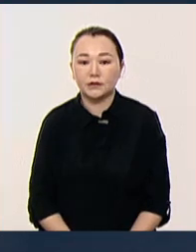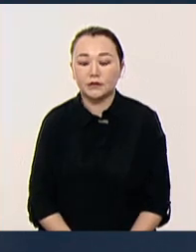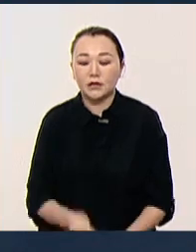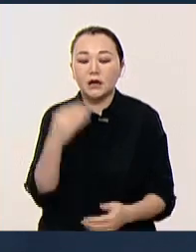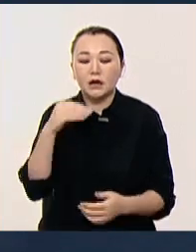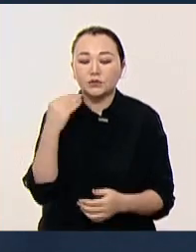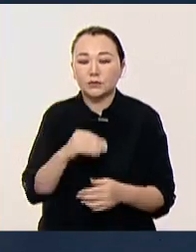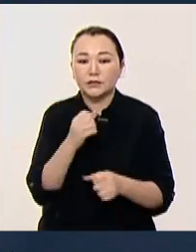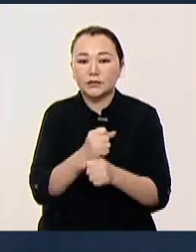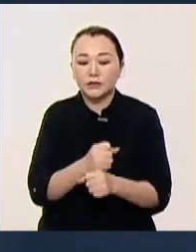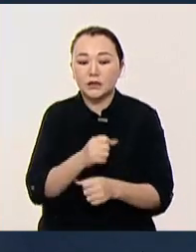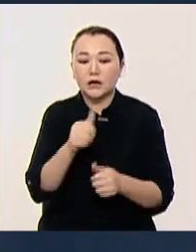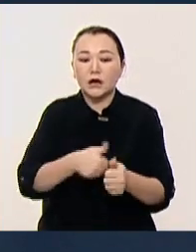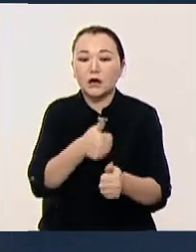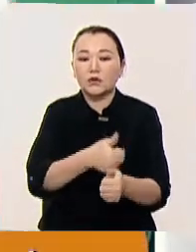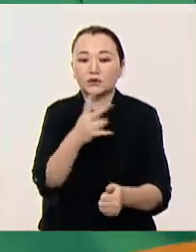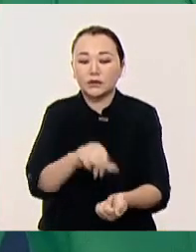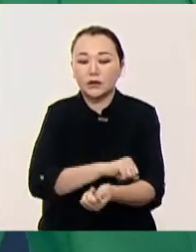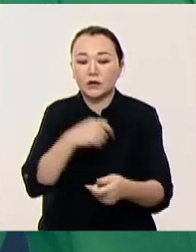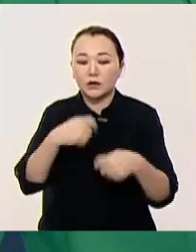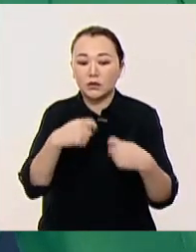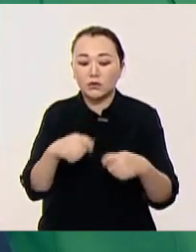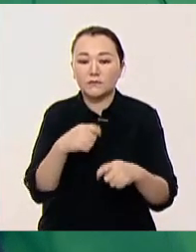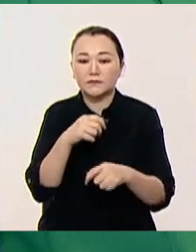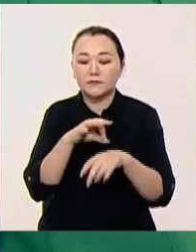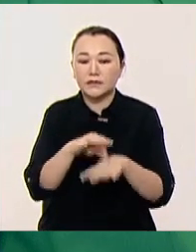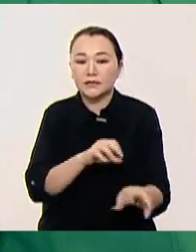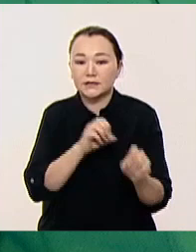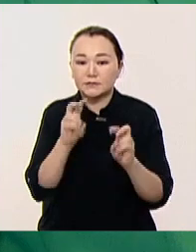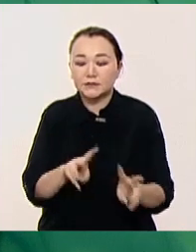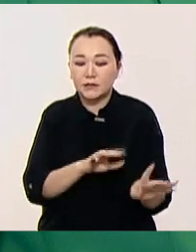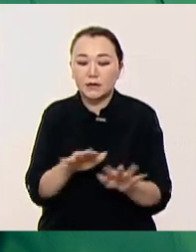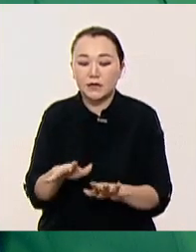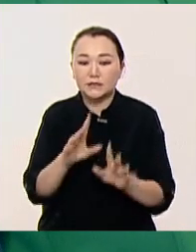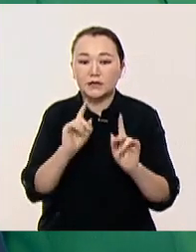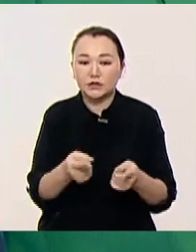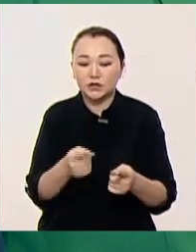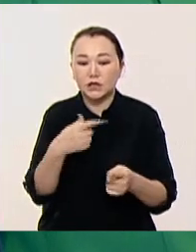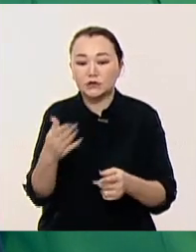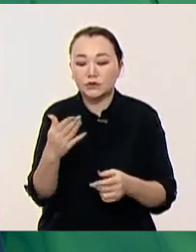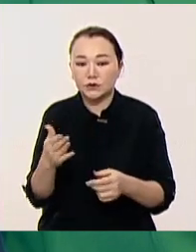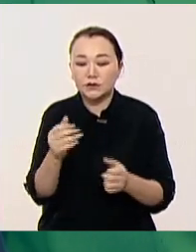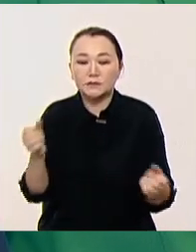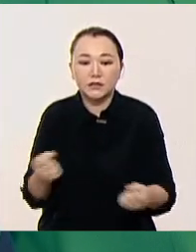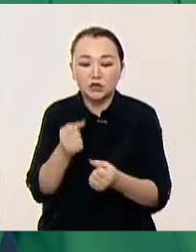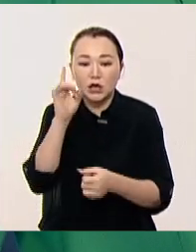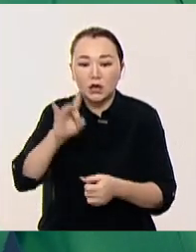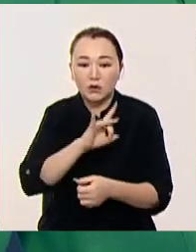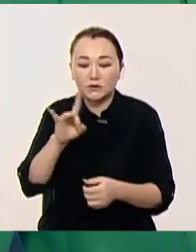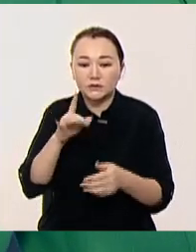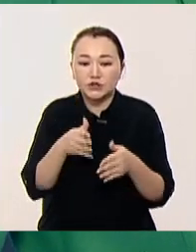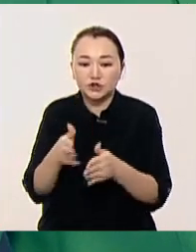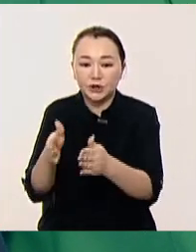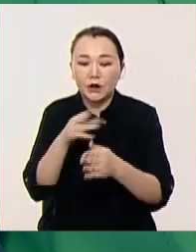в Актобе устроили Охоту на наркоторговцев в ходе спецоперации задержали сторонника деструктивного религиозного